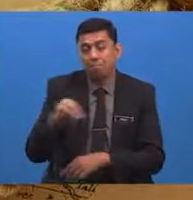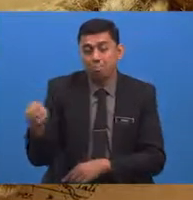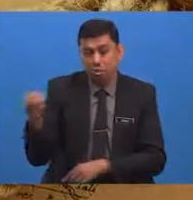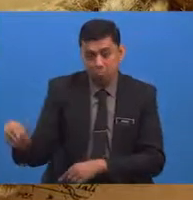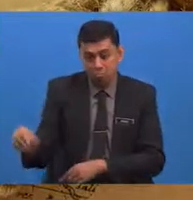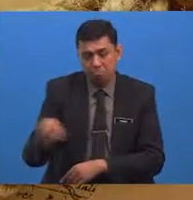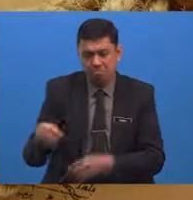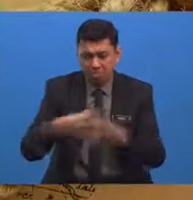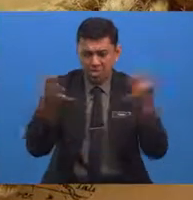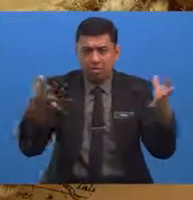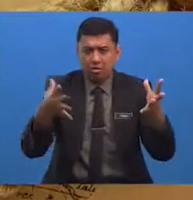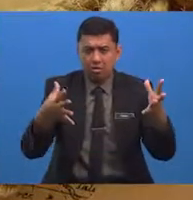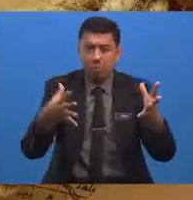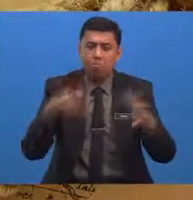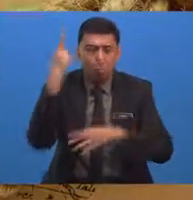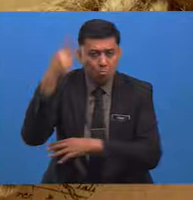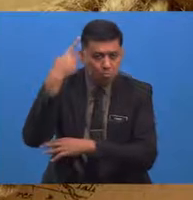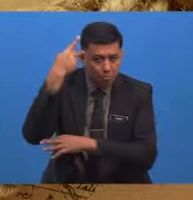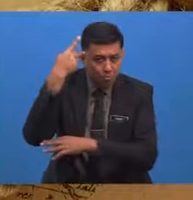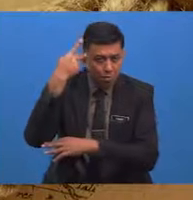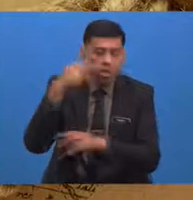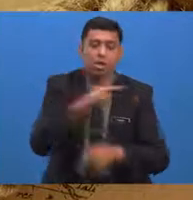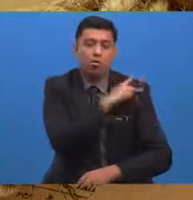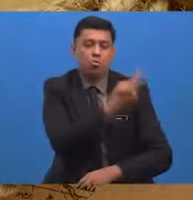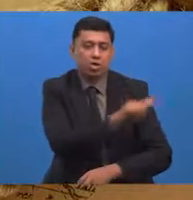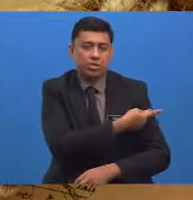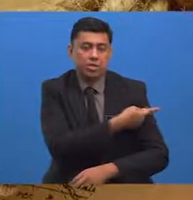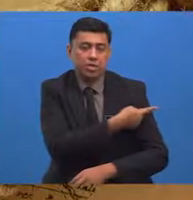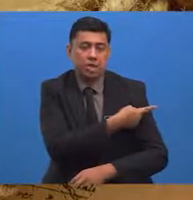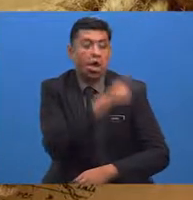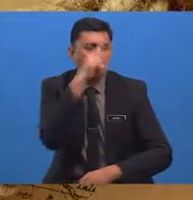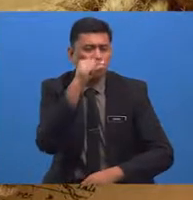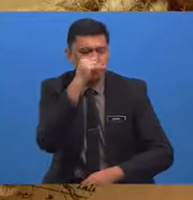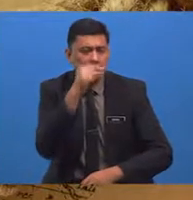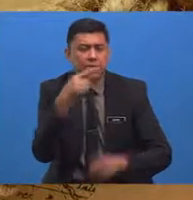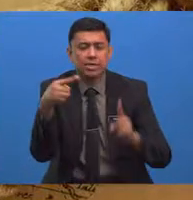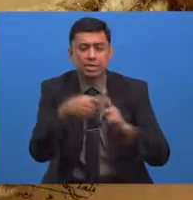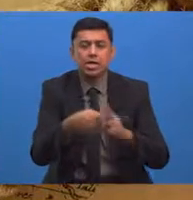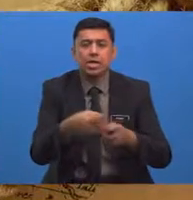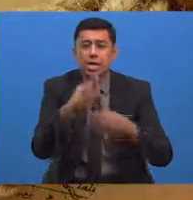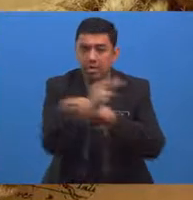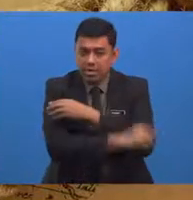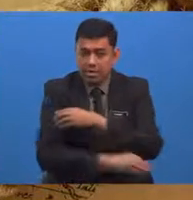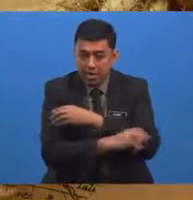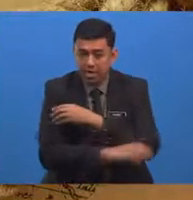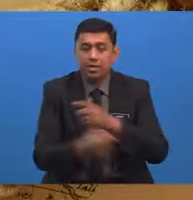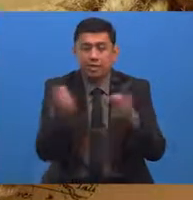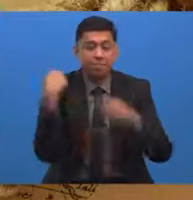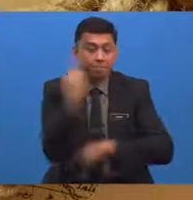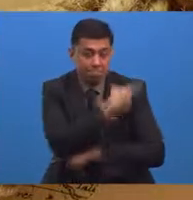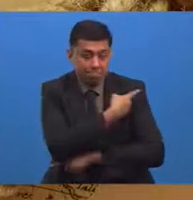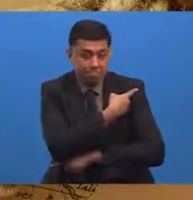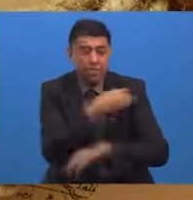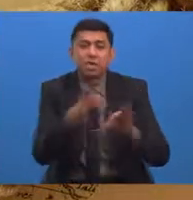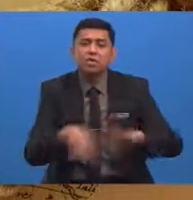politik tempatan membuka ruang perluasan kuasa barat di negara kita? Dapatkah murid-murid meneka apakah